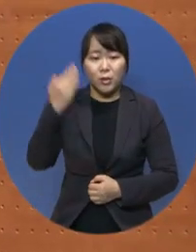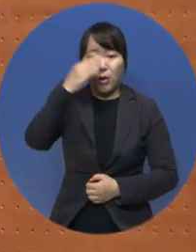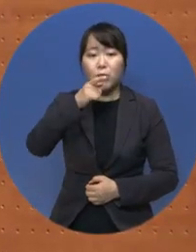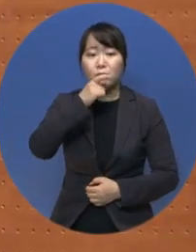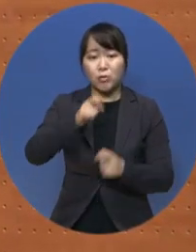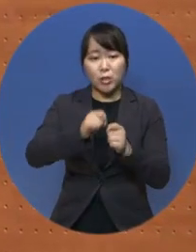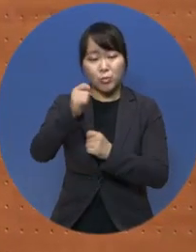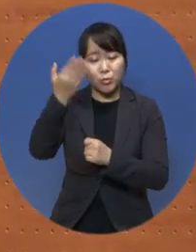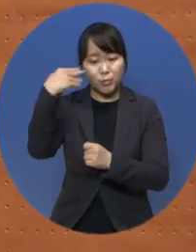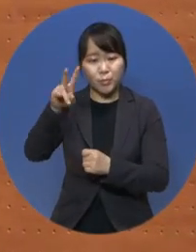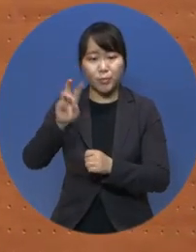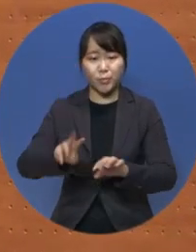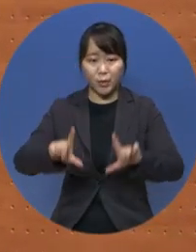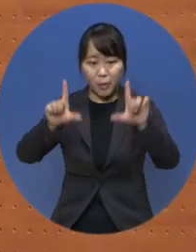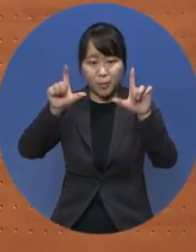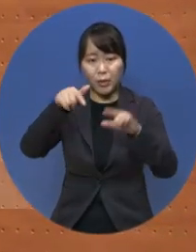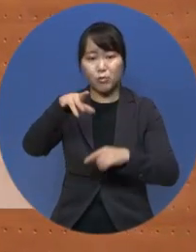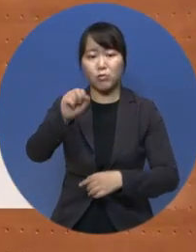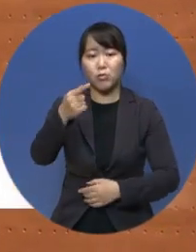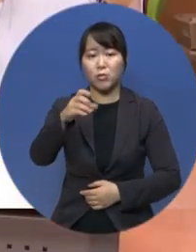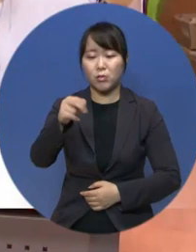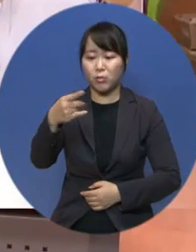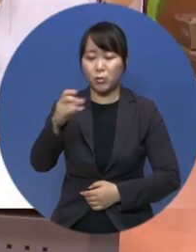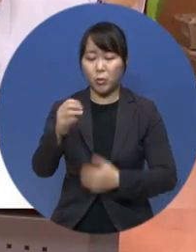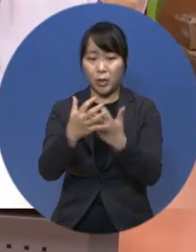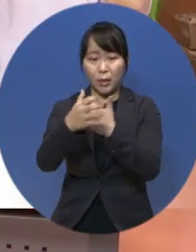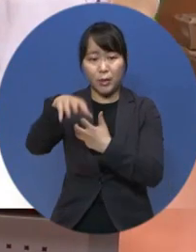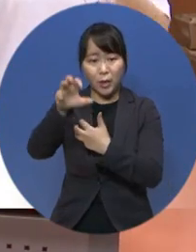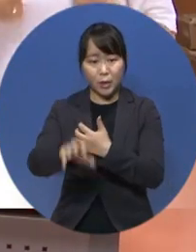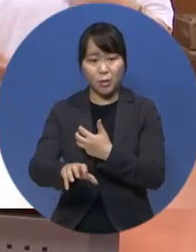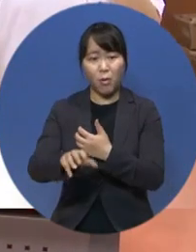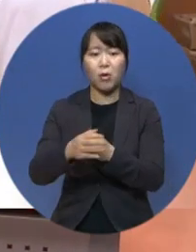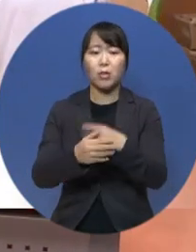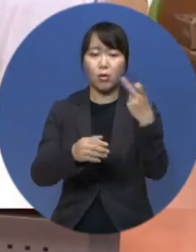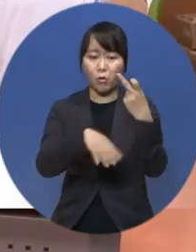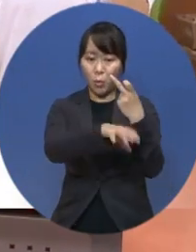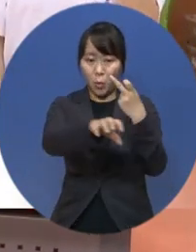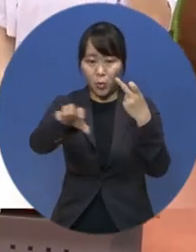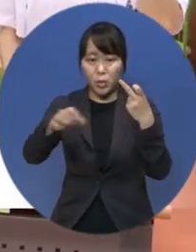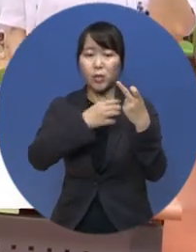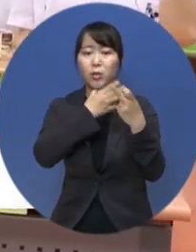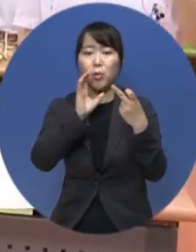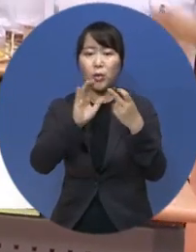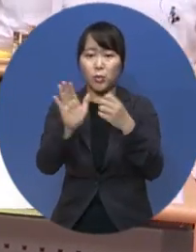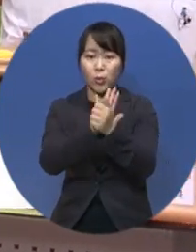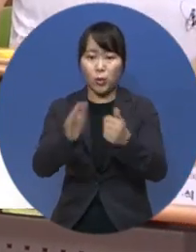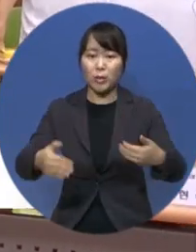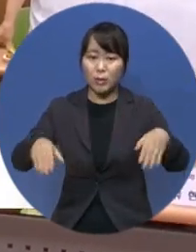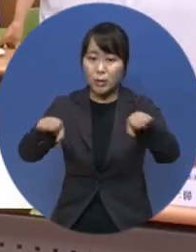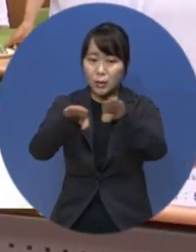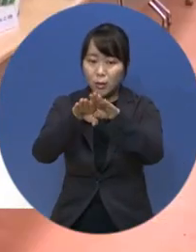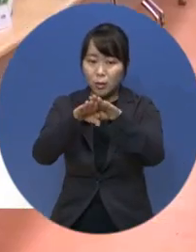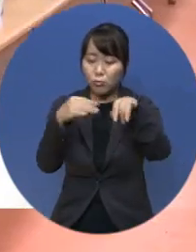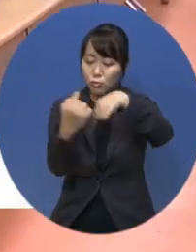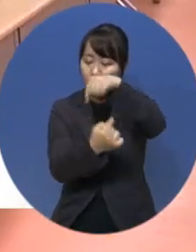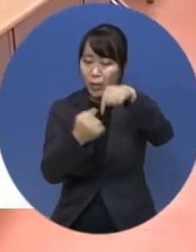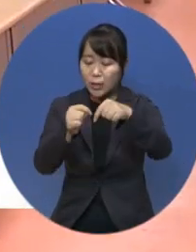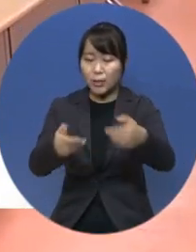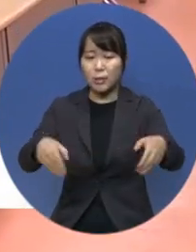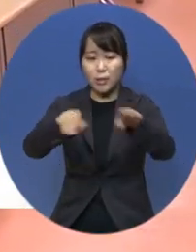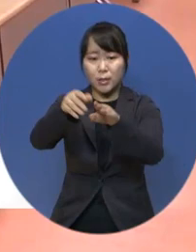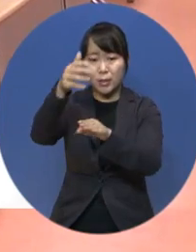23일 중 도배 강당에서 관내 열 두 군데 노인 요양 시설을 운영하는